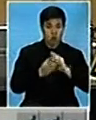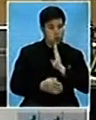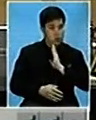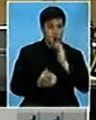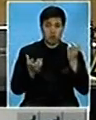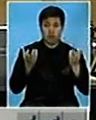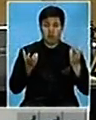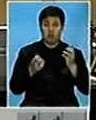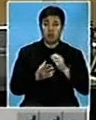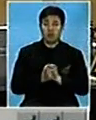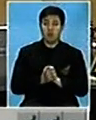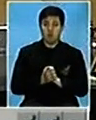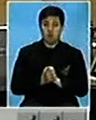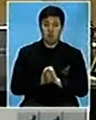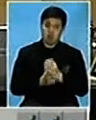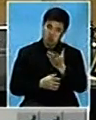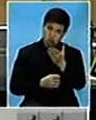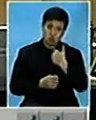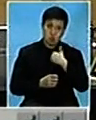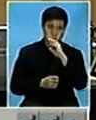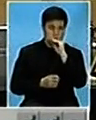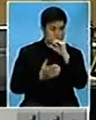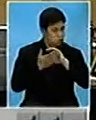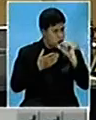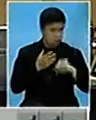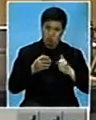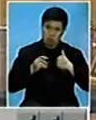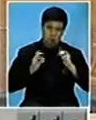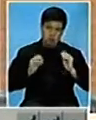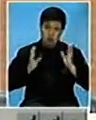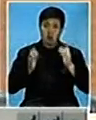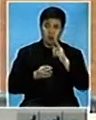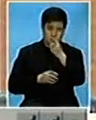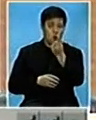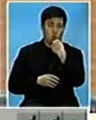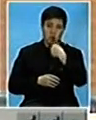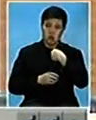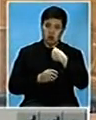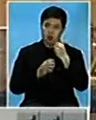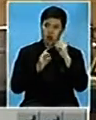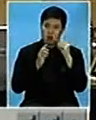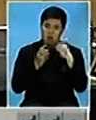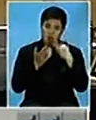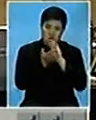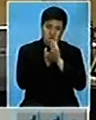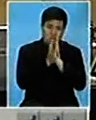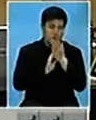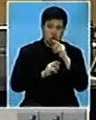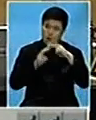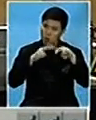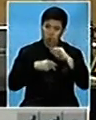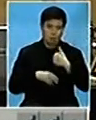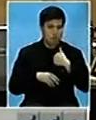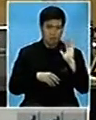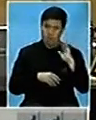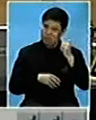นะครับท่านต้องถอนคำพูดนี้ผมไม่ยอมนะฮะท่านกล่าวหาผมจะไปเปลี่ยนแปลงการปกครองเนี่ยผมไม่เอาฮะไ